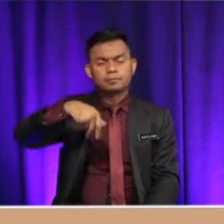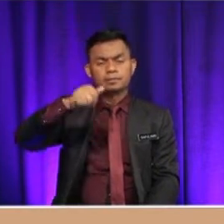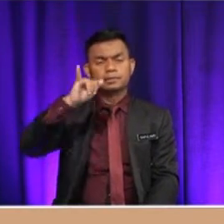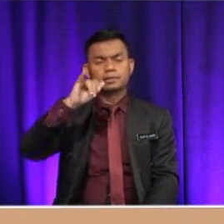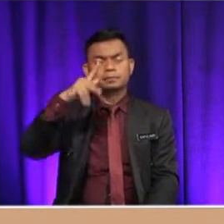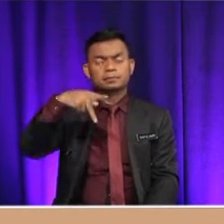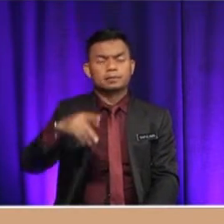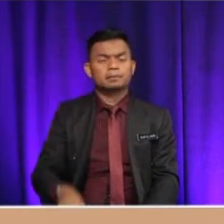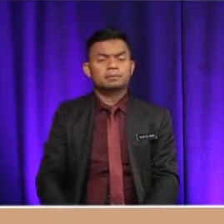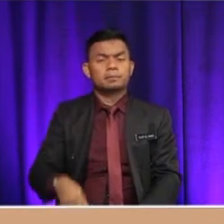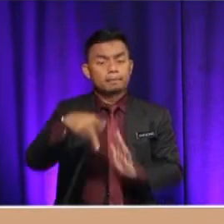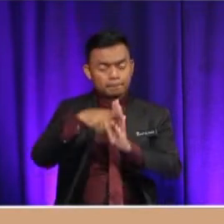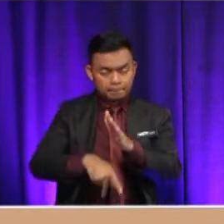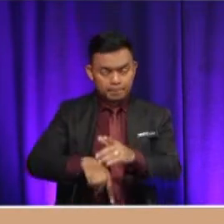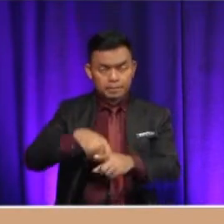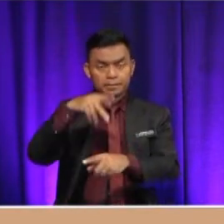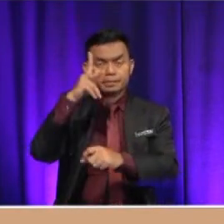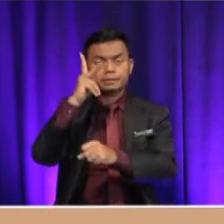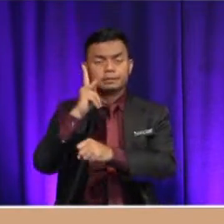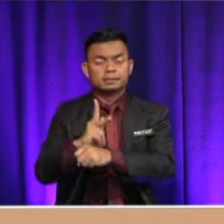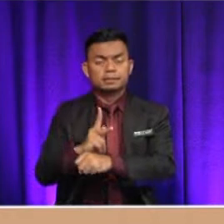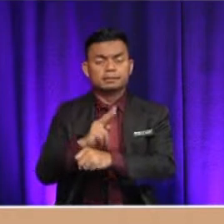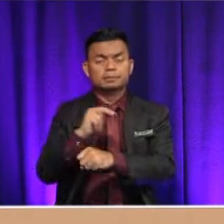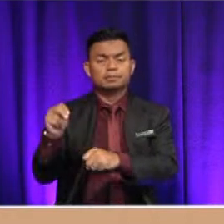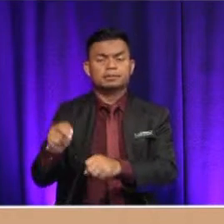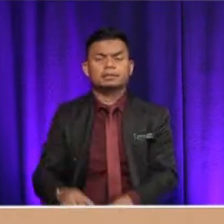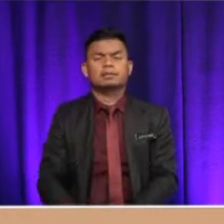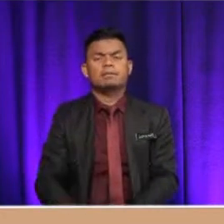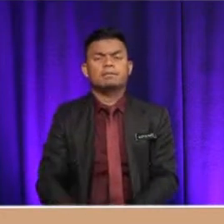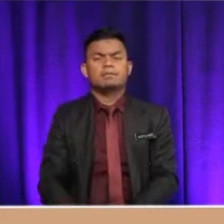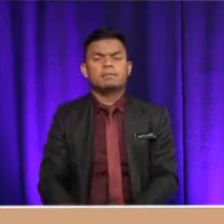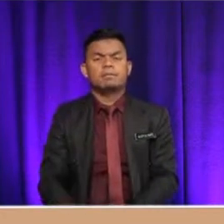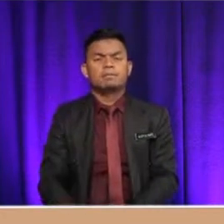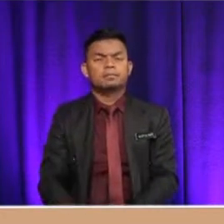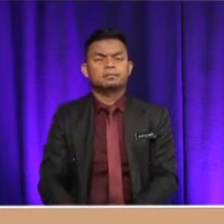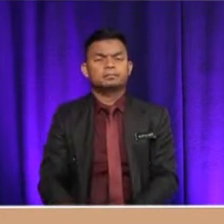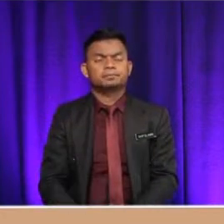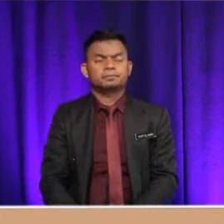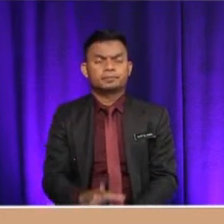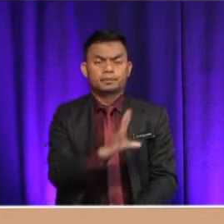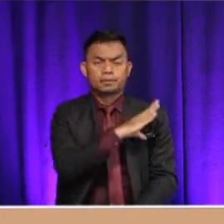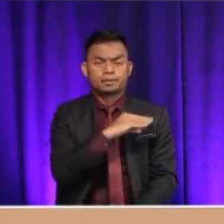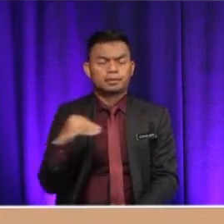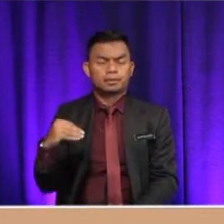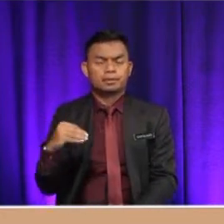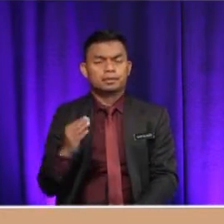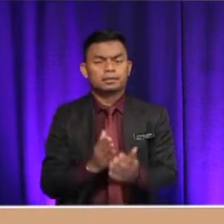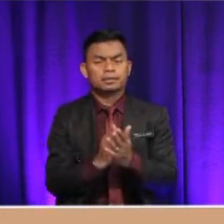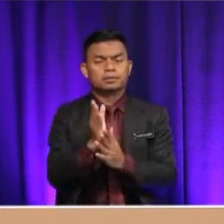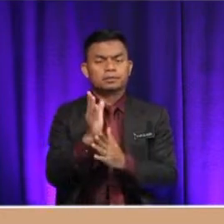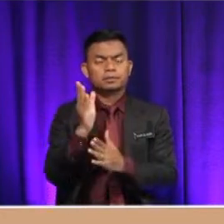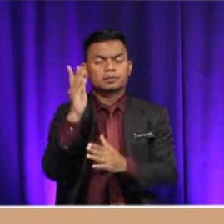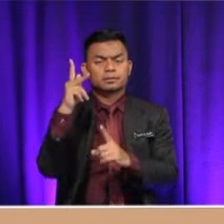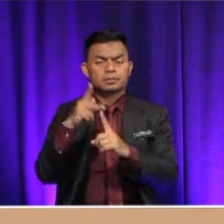perkhidmatan. So, semua batang pipe ni kita namakan pipe perkhidmatan. Dan bekalan terus ke sinki dapur untuk